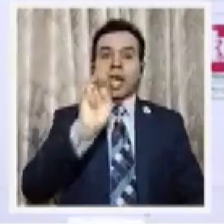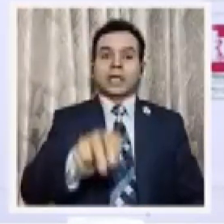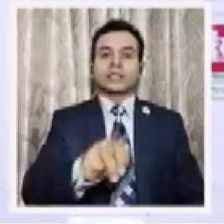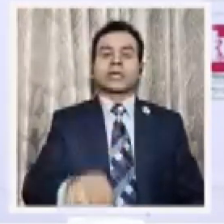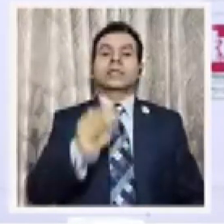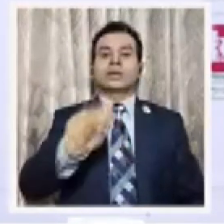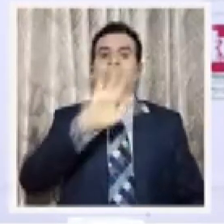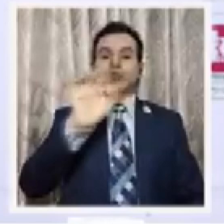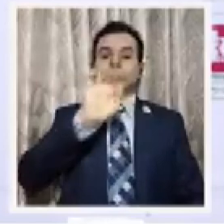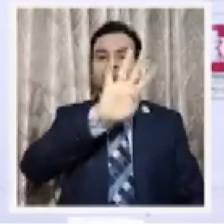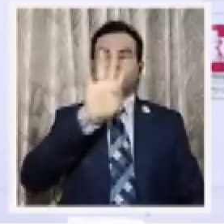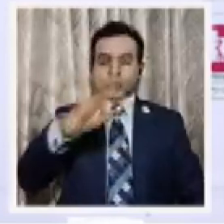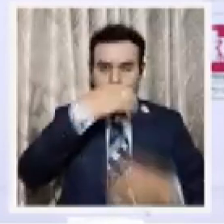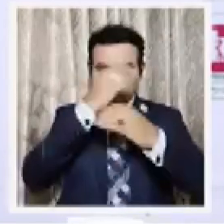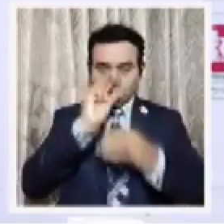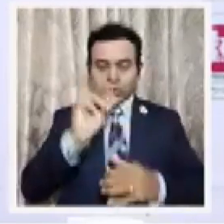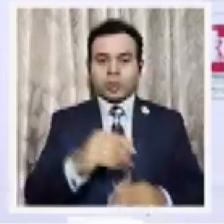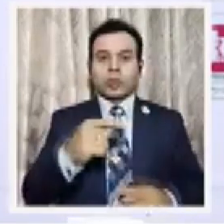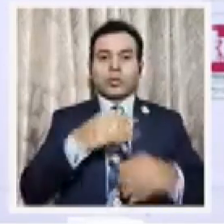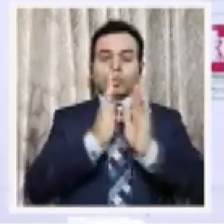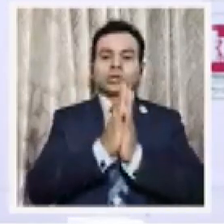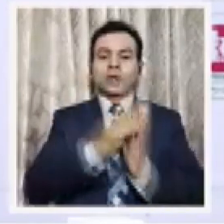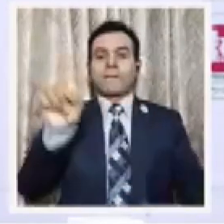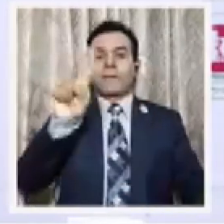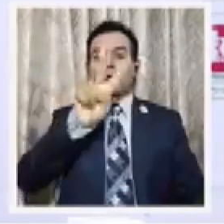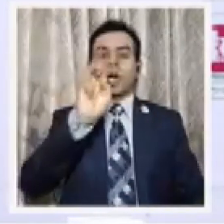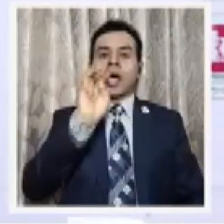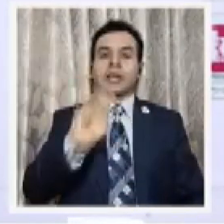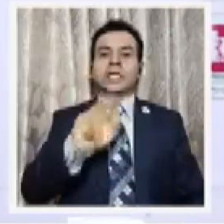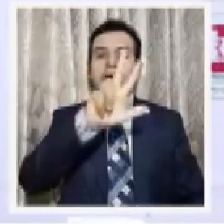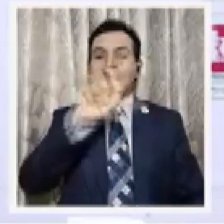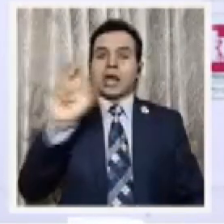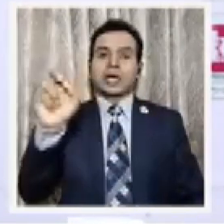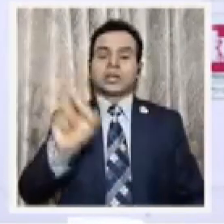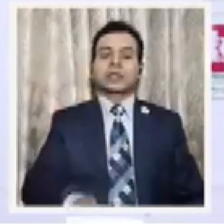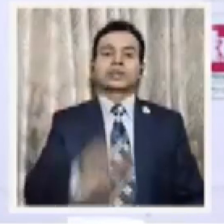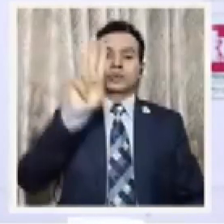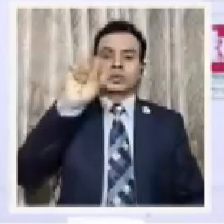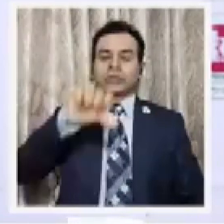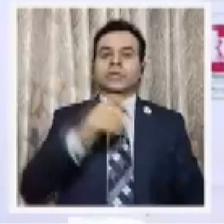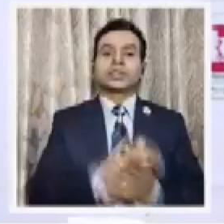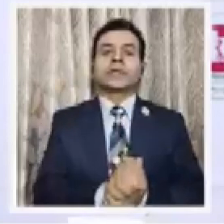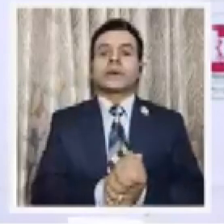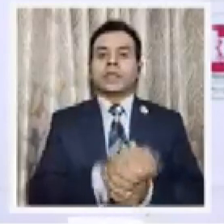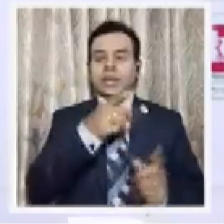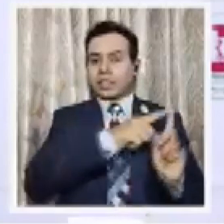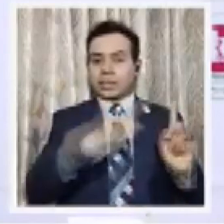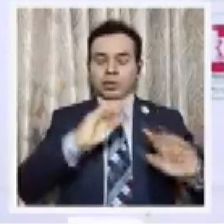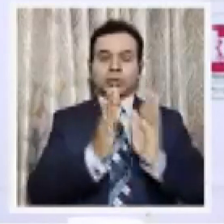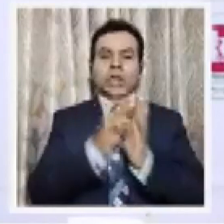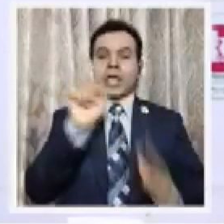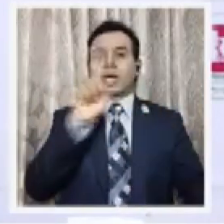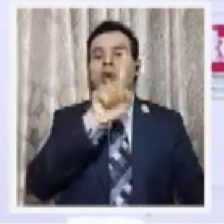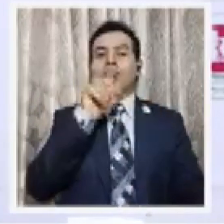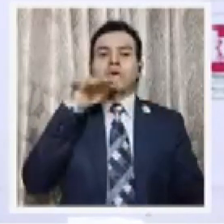আছে। 24 ঘন্টায় নমুনা সংগ্রহ হয়েছে 12,544টি এবং পরীক্ষা হয়েছে